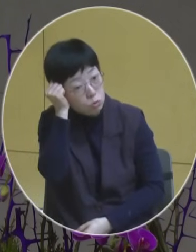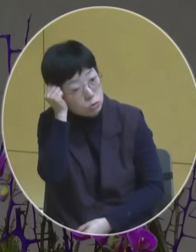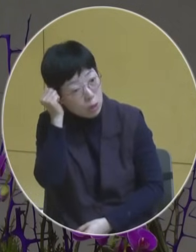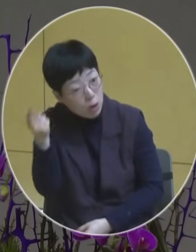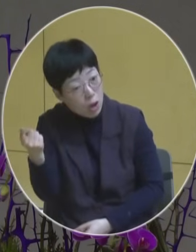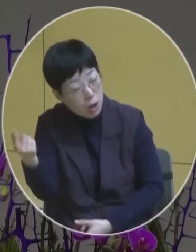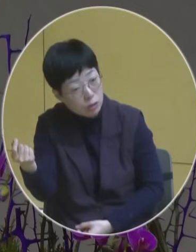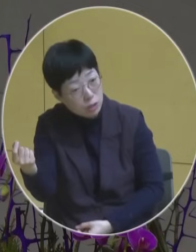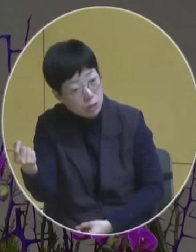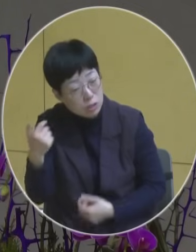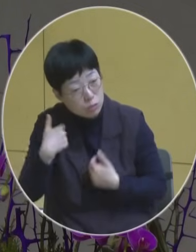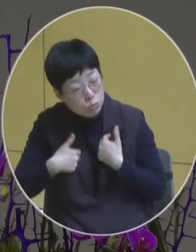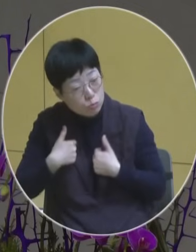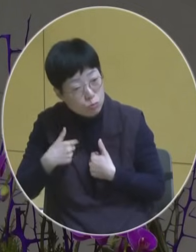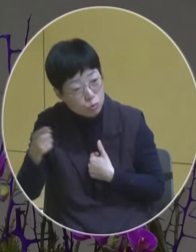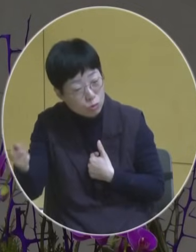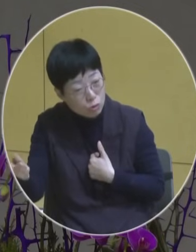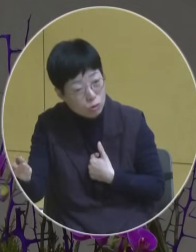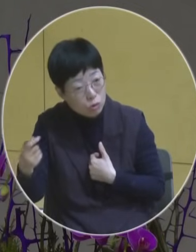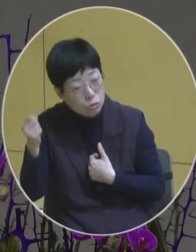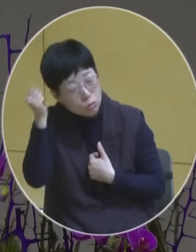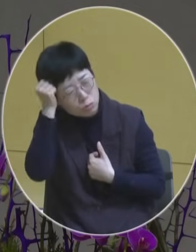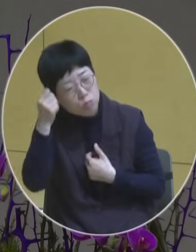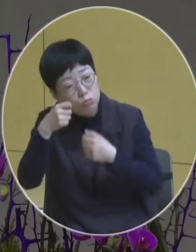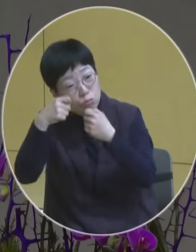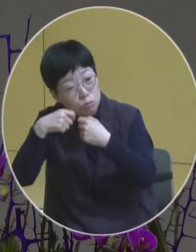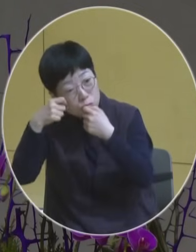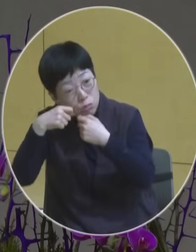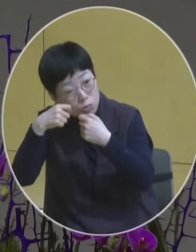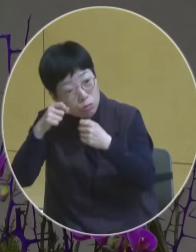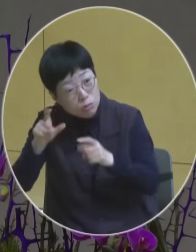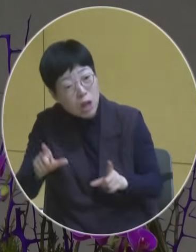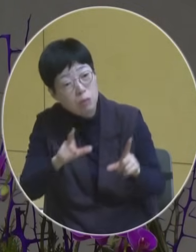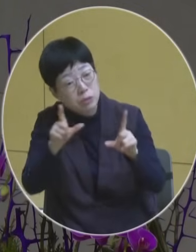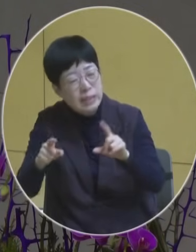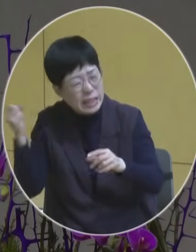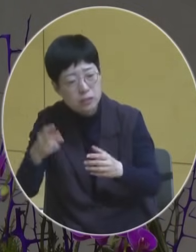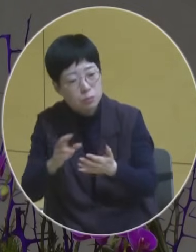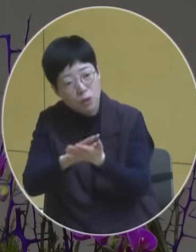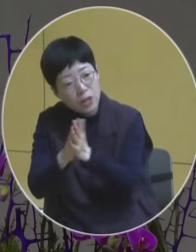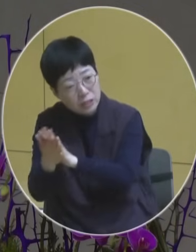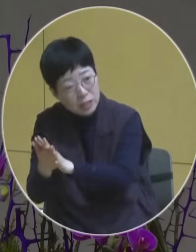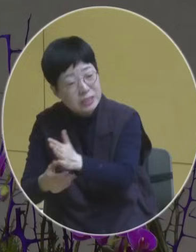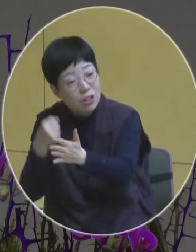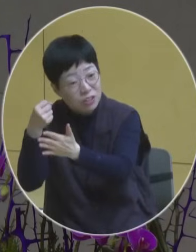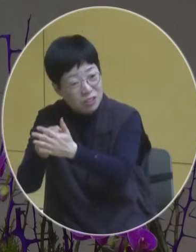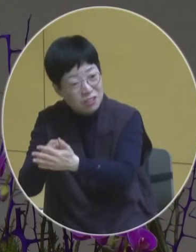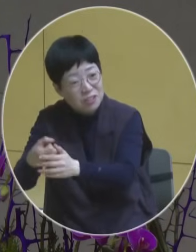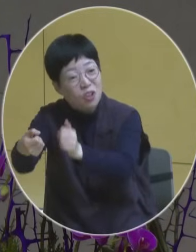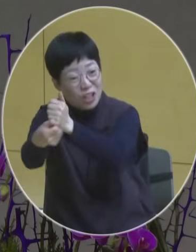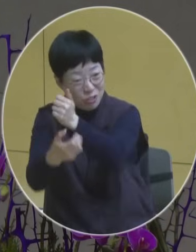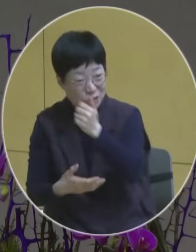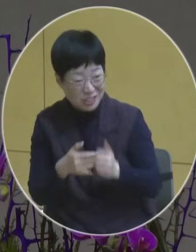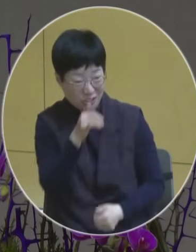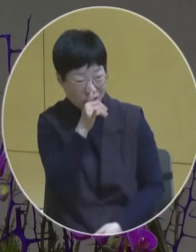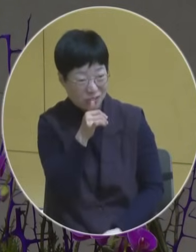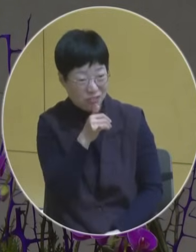함께 깊은 봉을 하면서 노숙자가 울면서 삶을 다시 살았다는 이야기가 전해지고